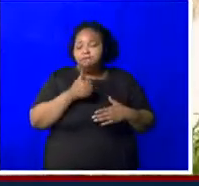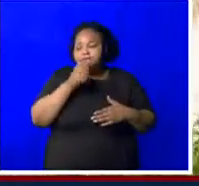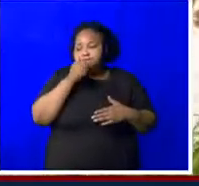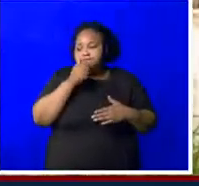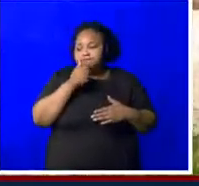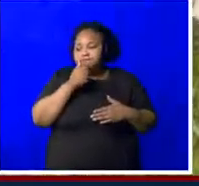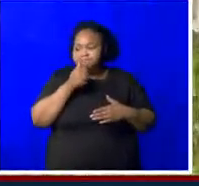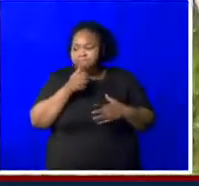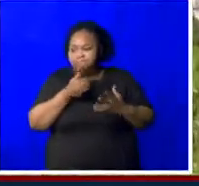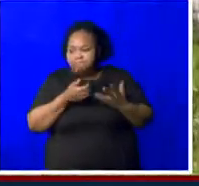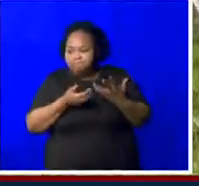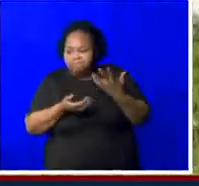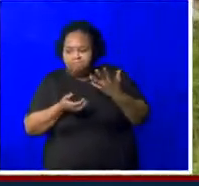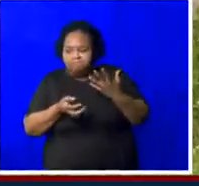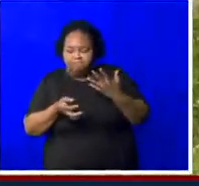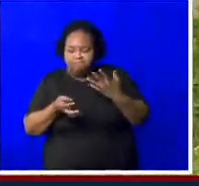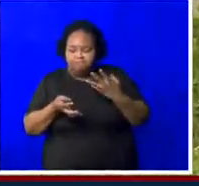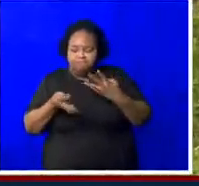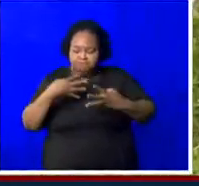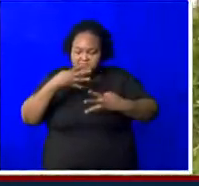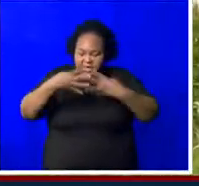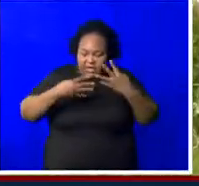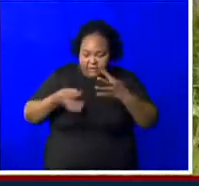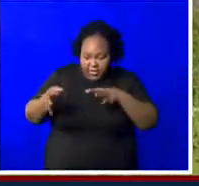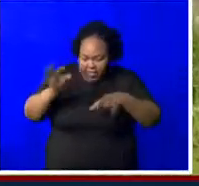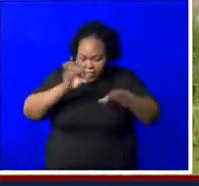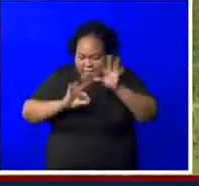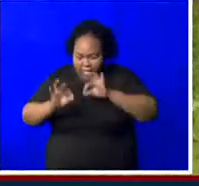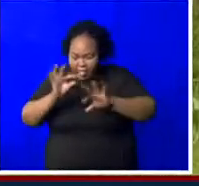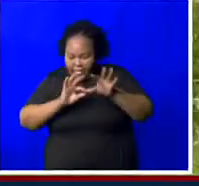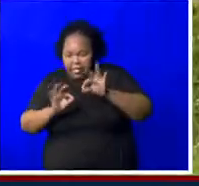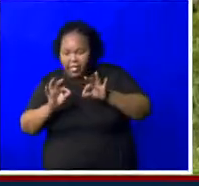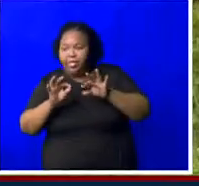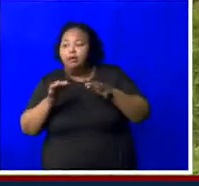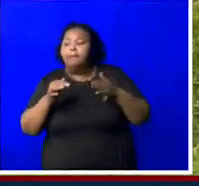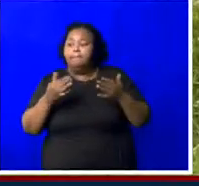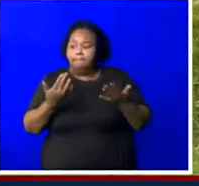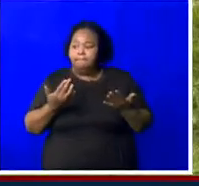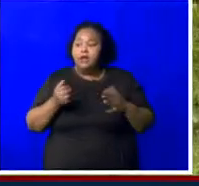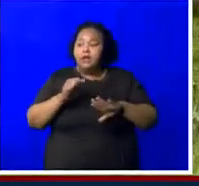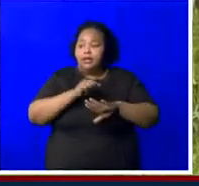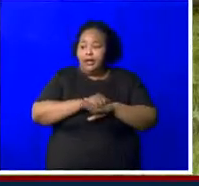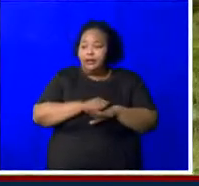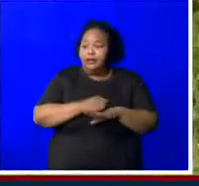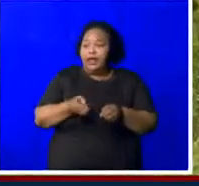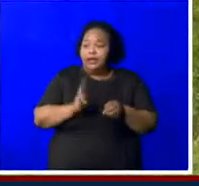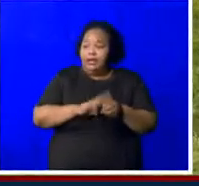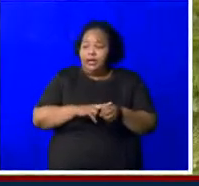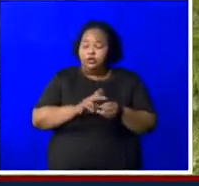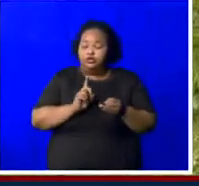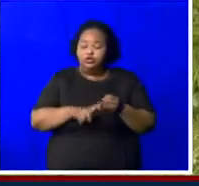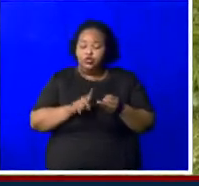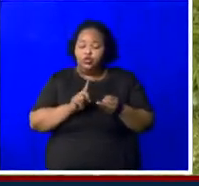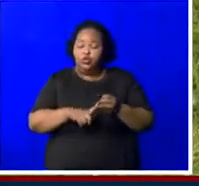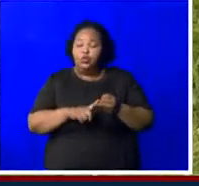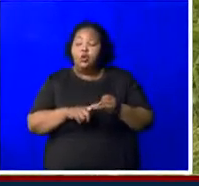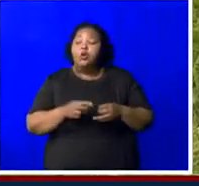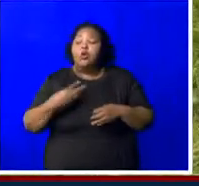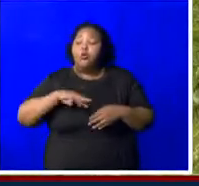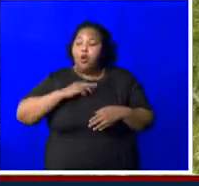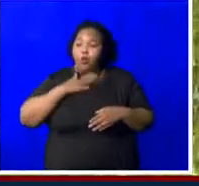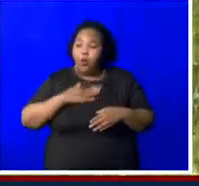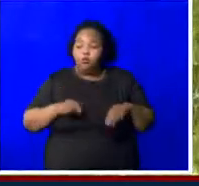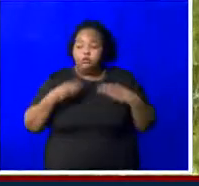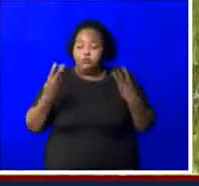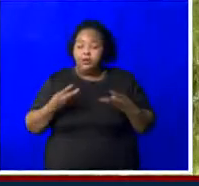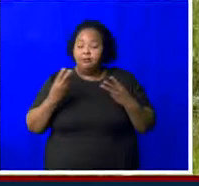phela asisiwafundzisi ukuthi atikhicitele kudla, kudla sekuyadula etitolo. Sengachubekana naka range management